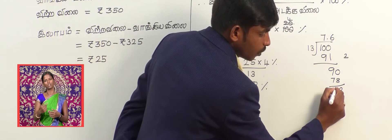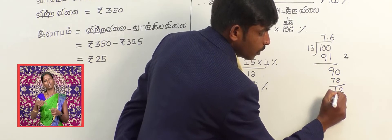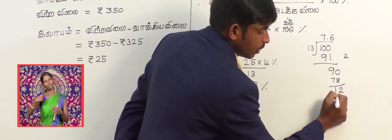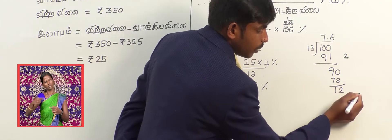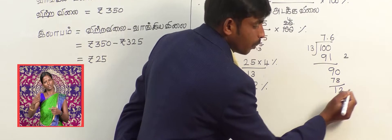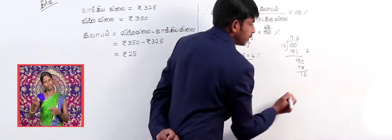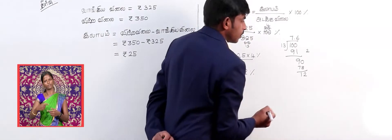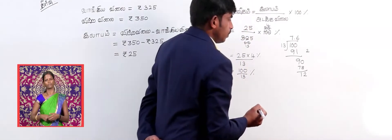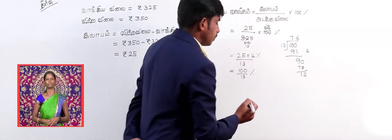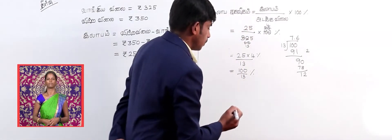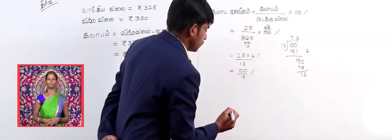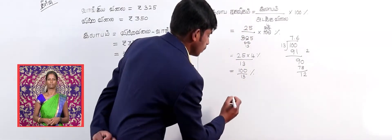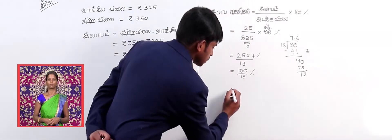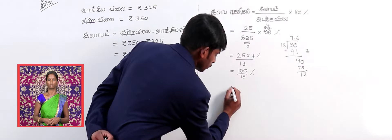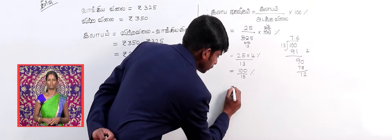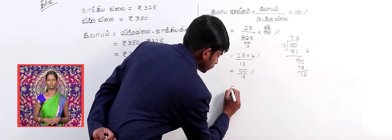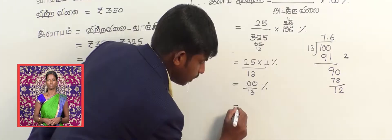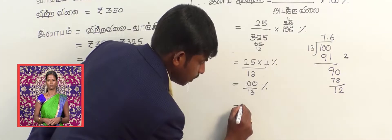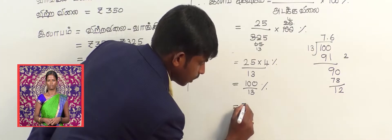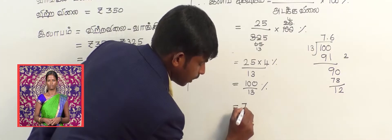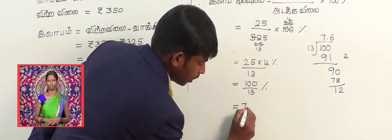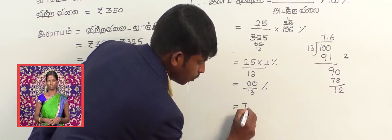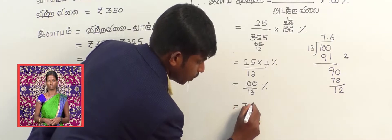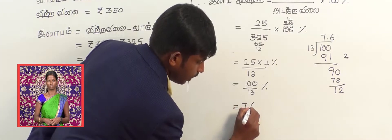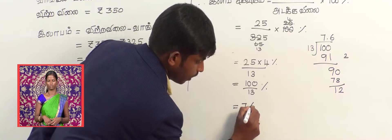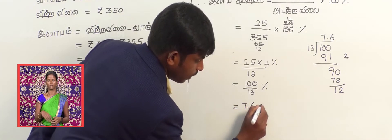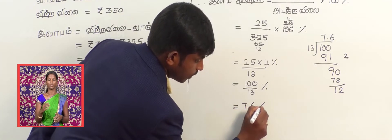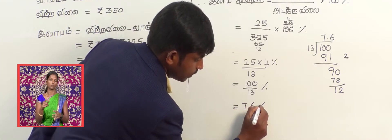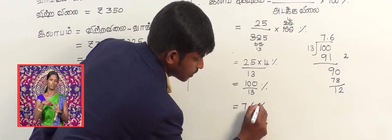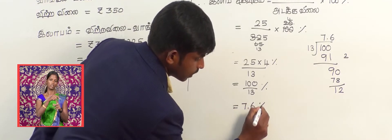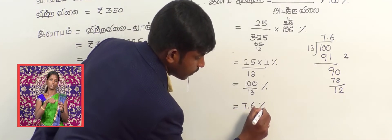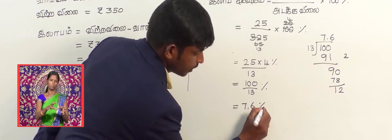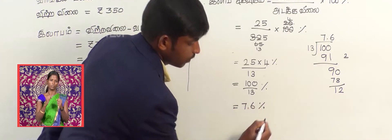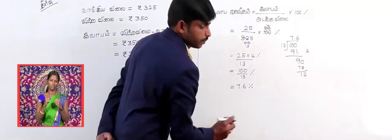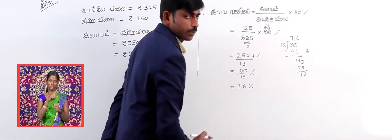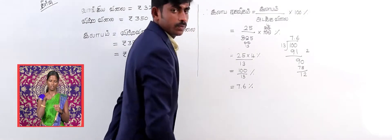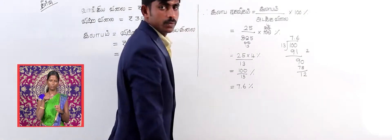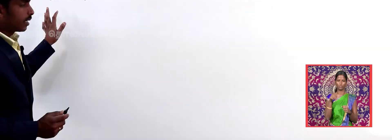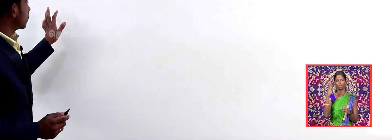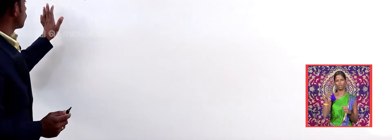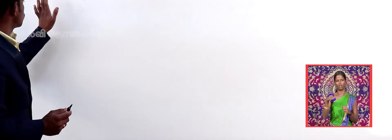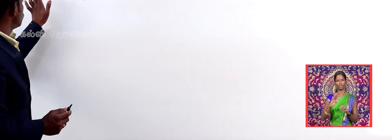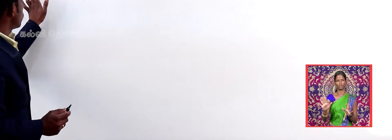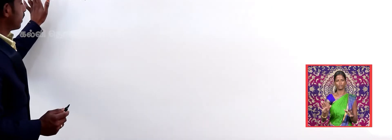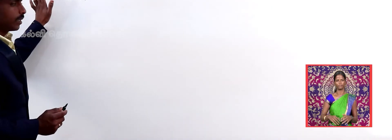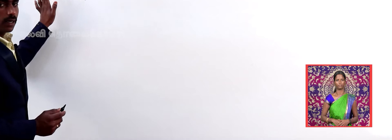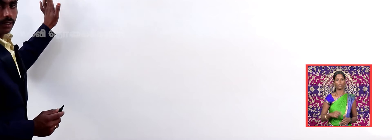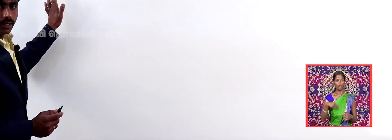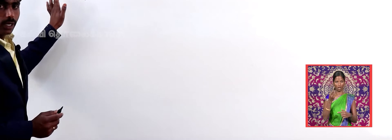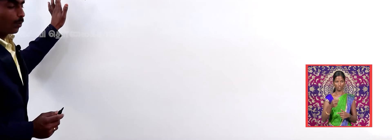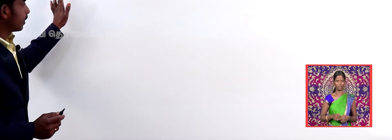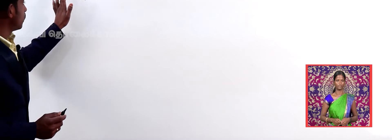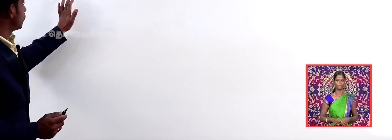ரெண்டு ஒன்று அப்படி போயிட்டே இருக்கும். அப்போ இதோடைய சதவீதம் பார்த்திங்கன்னா 7.6%. அடுத்த கணக்கு